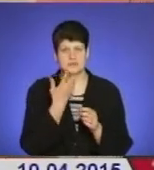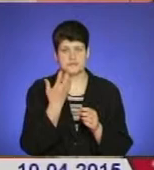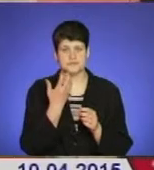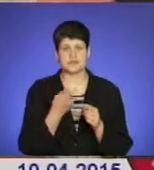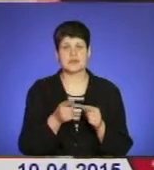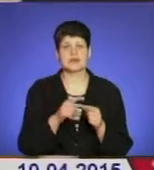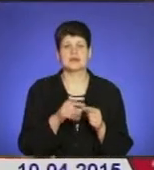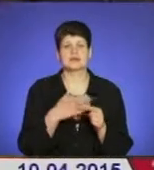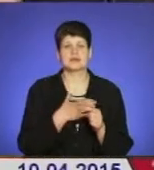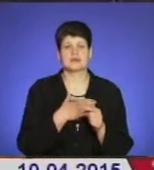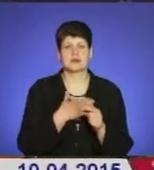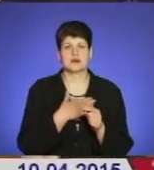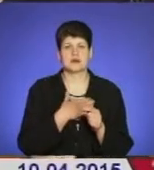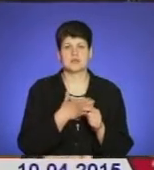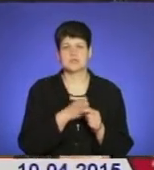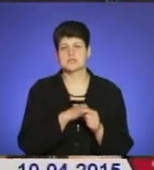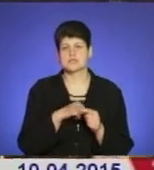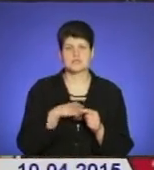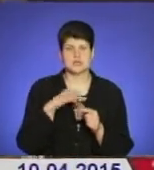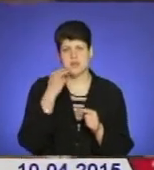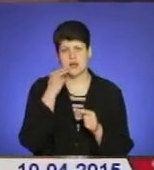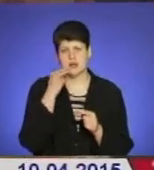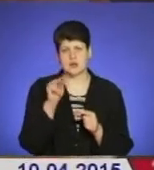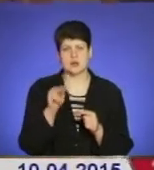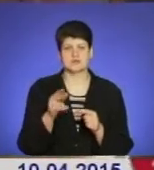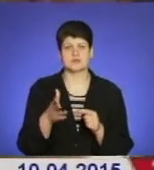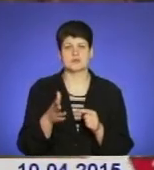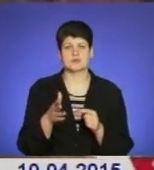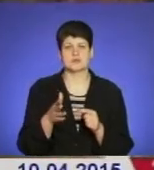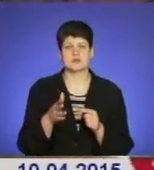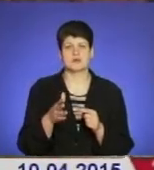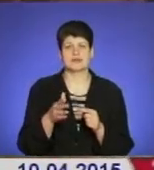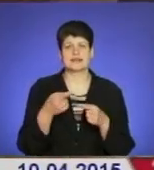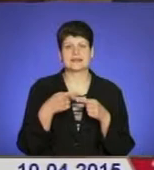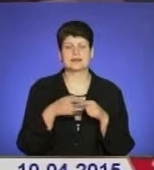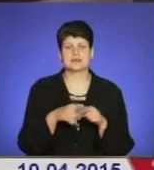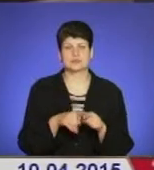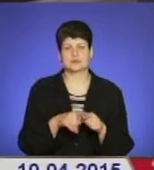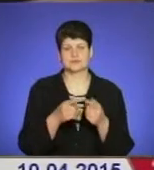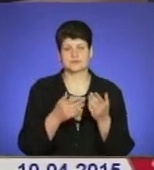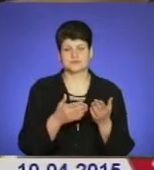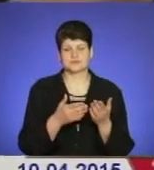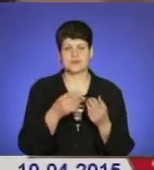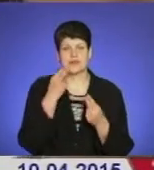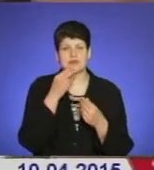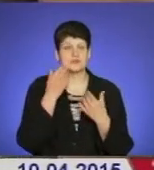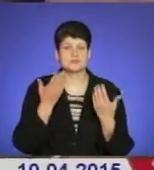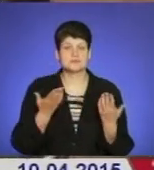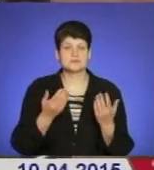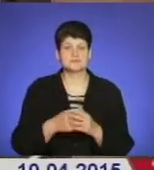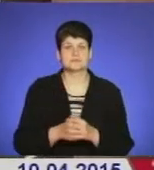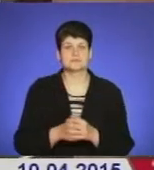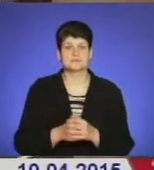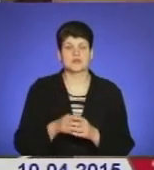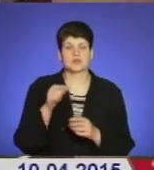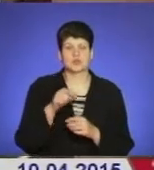це наша сама краща передова наковальня. Це краща з технології, ну, кращого не маємо.